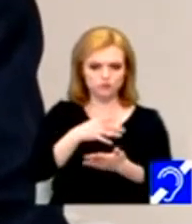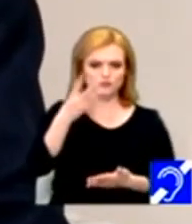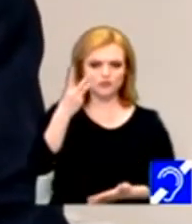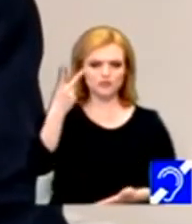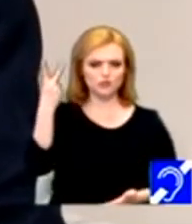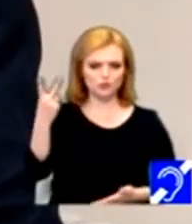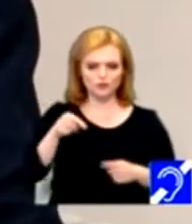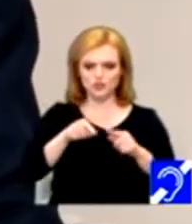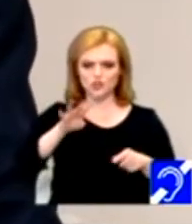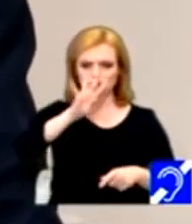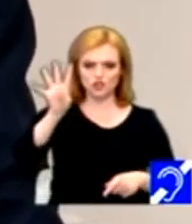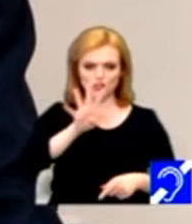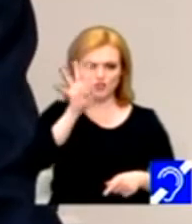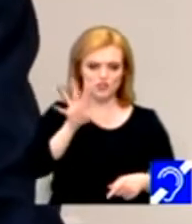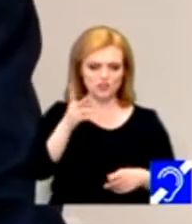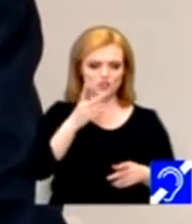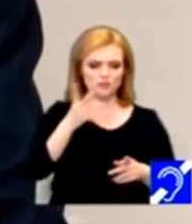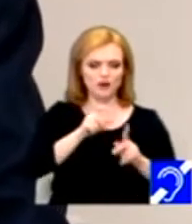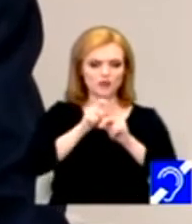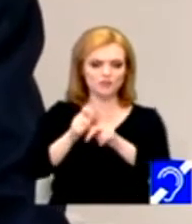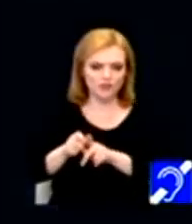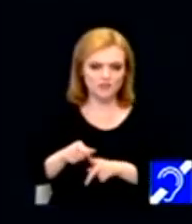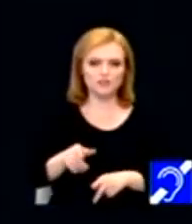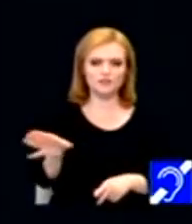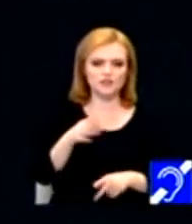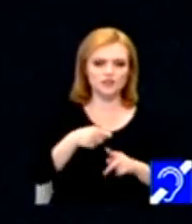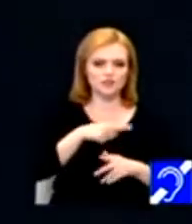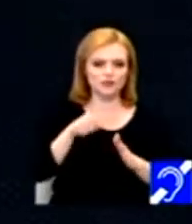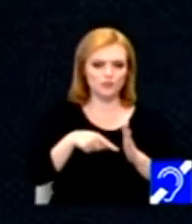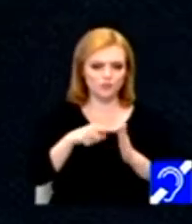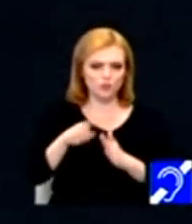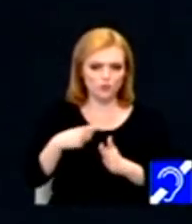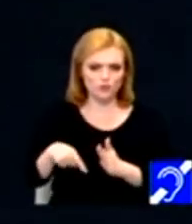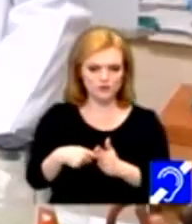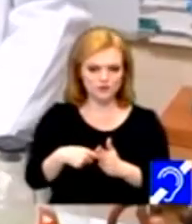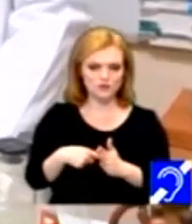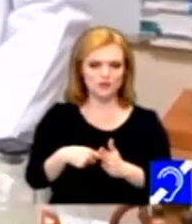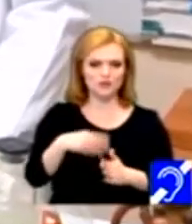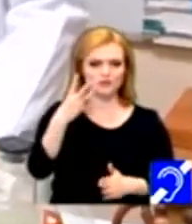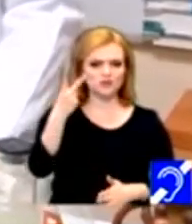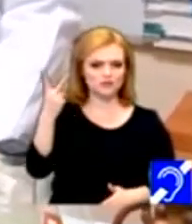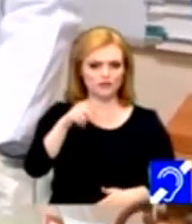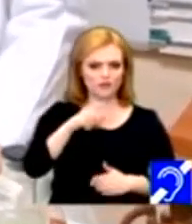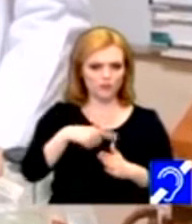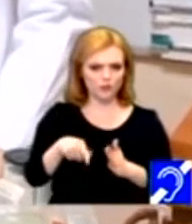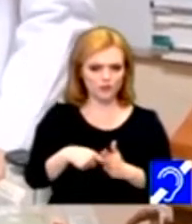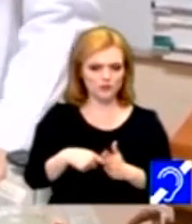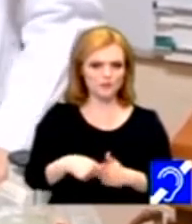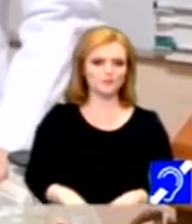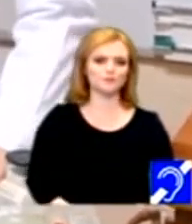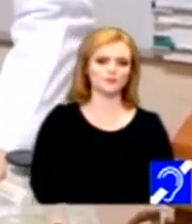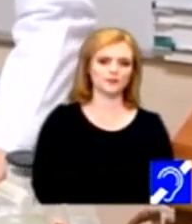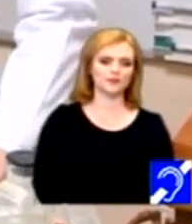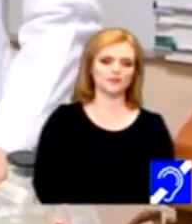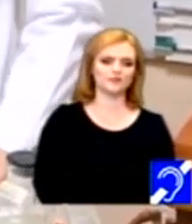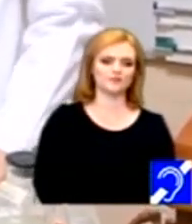ore, erau 5 întrebări teoretice din diferite domenii, pentru că în Qatar se desfășoară campionatul mondial la fotbal în